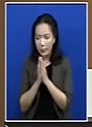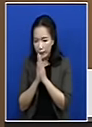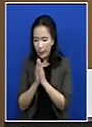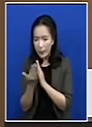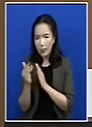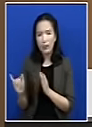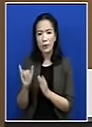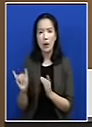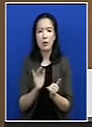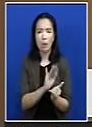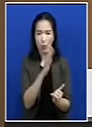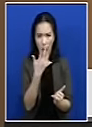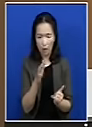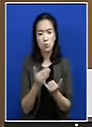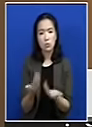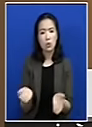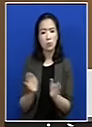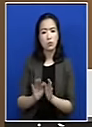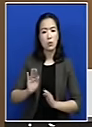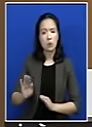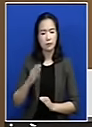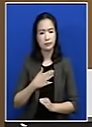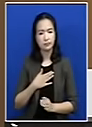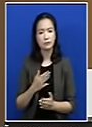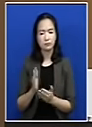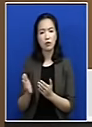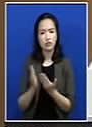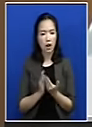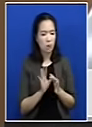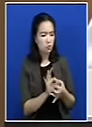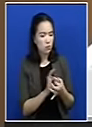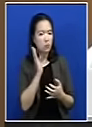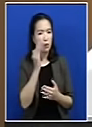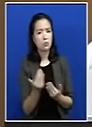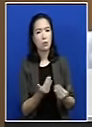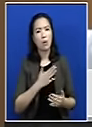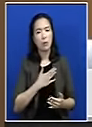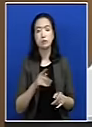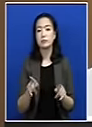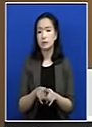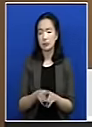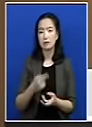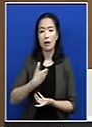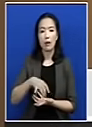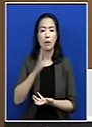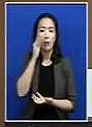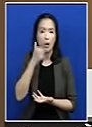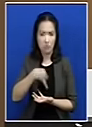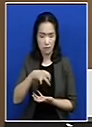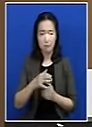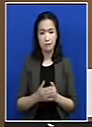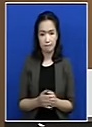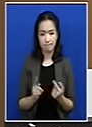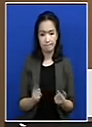ากับญาติของผู้เสียชีวิตด้วยซึ่งครอบครัวของผู้เสียชีวิตยังฝากความเป็นห่วง ถึงลูกชายของตนด้วยค่ะแล้วคุณพ่อยังบอกอีกว่า